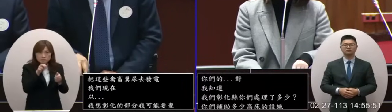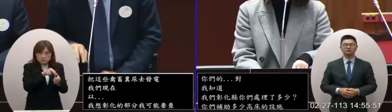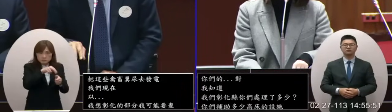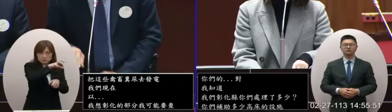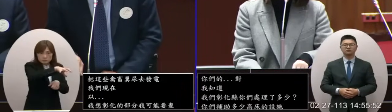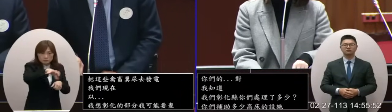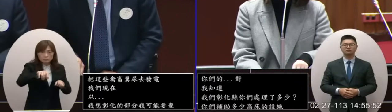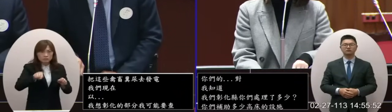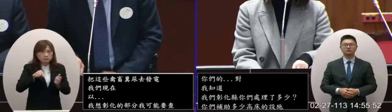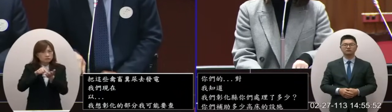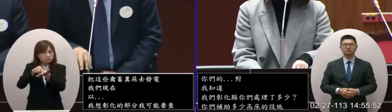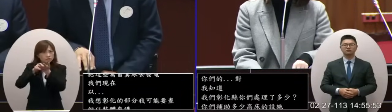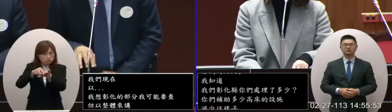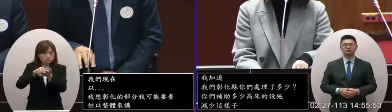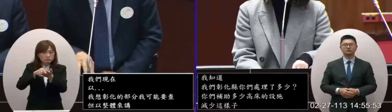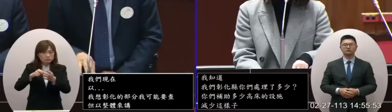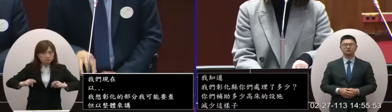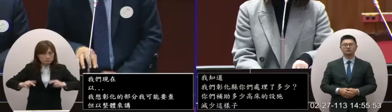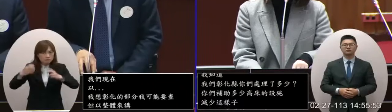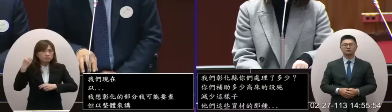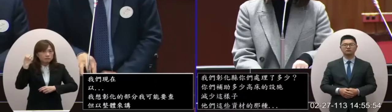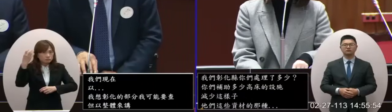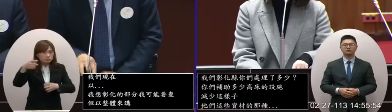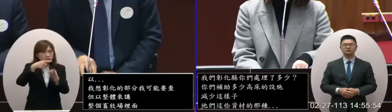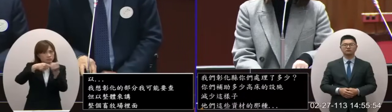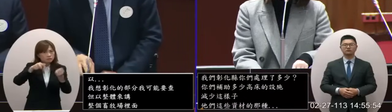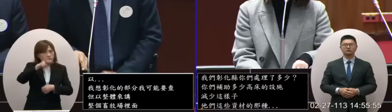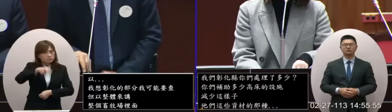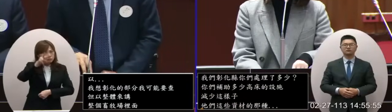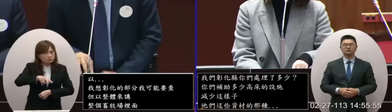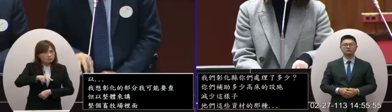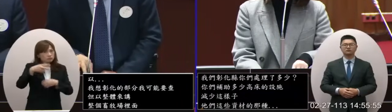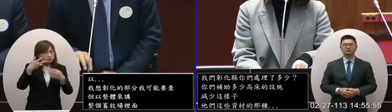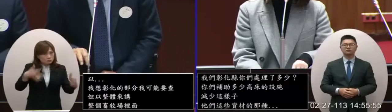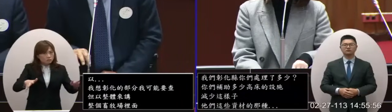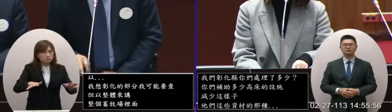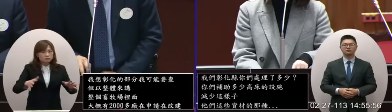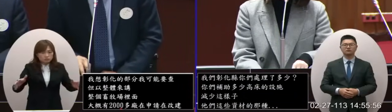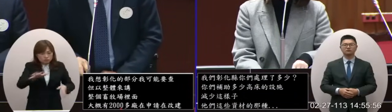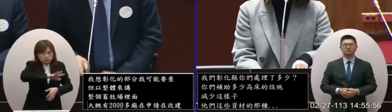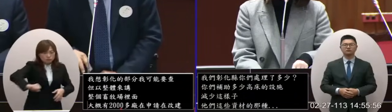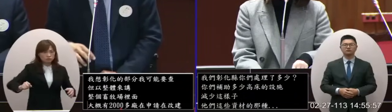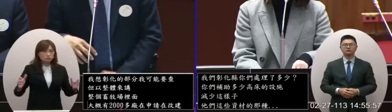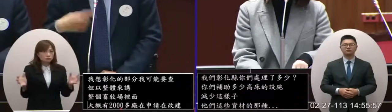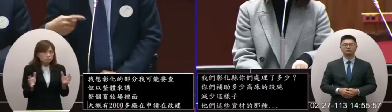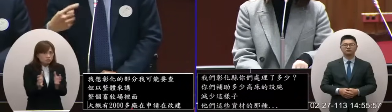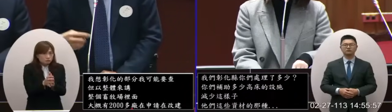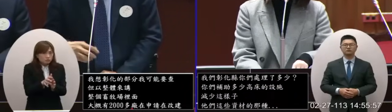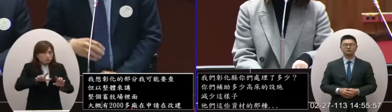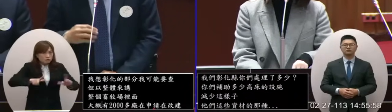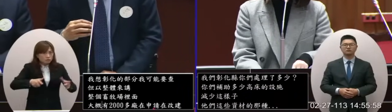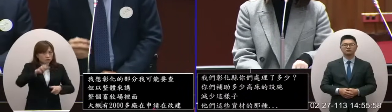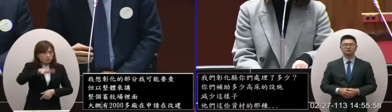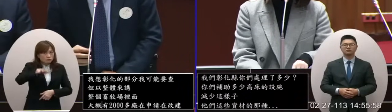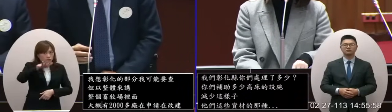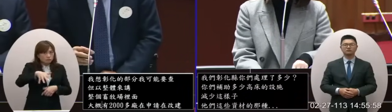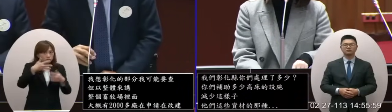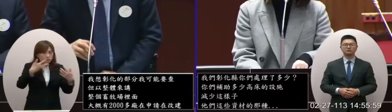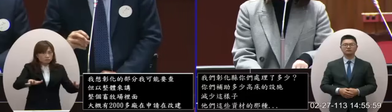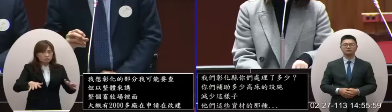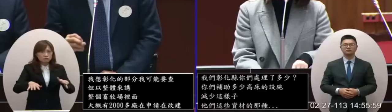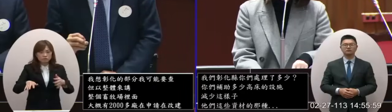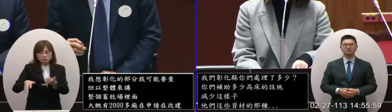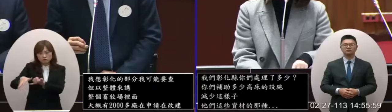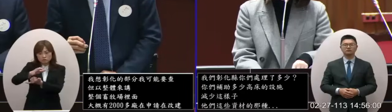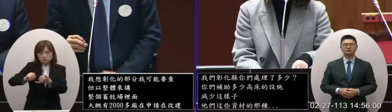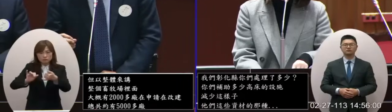申请在改建了。那totally 大概有5000多场，所以已经将近有三成的，全国来讲将近有三成的这